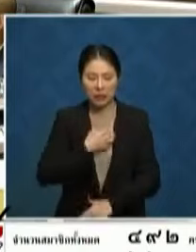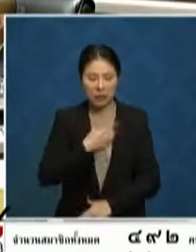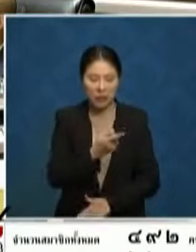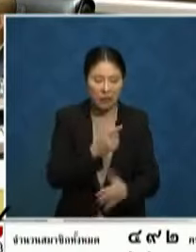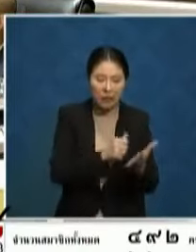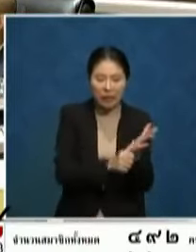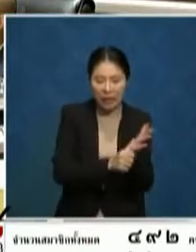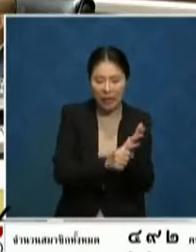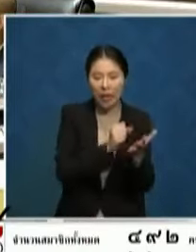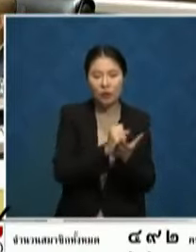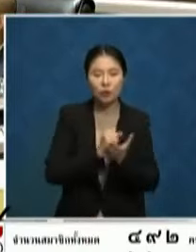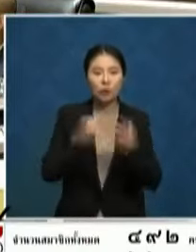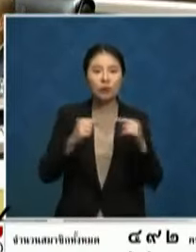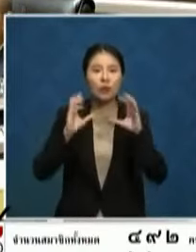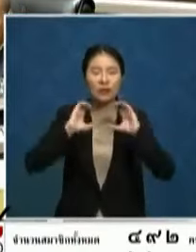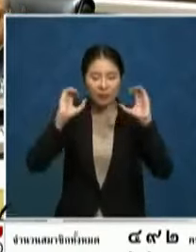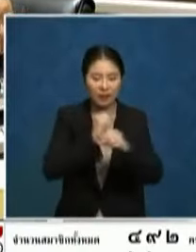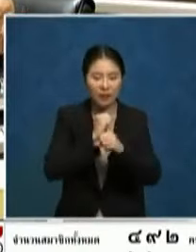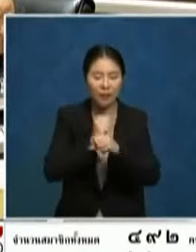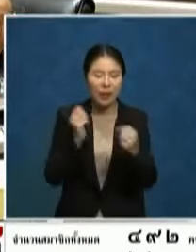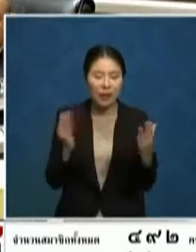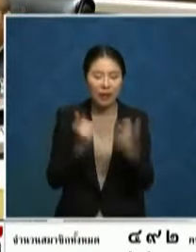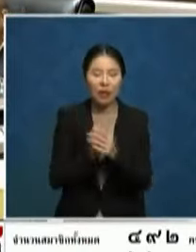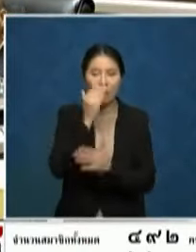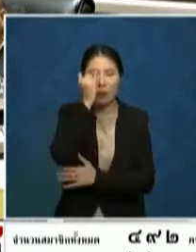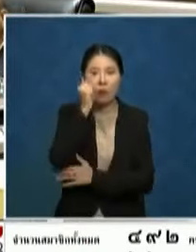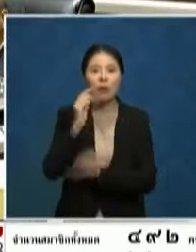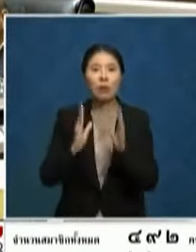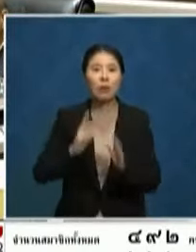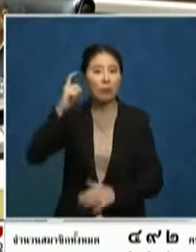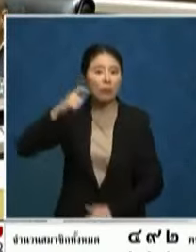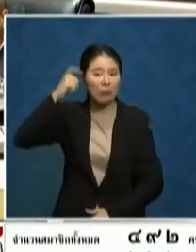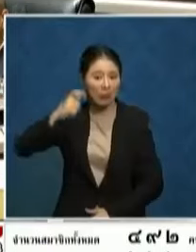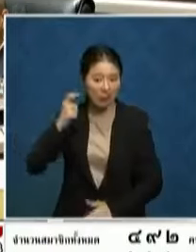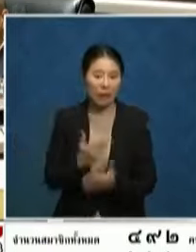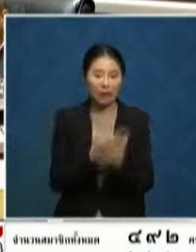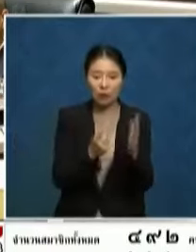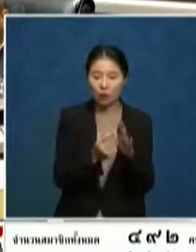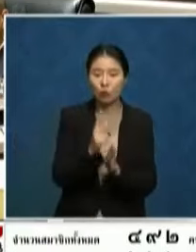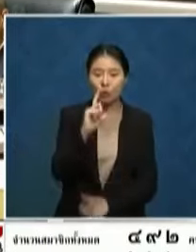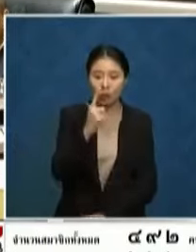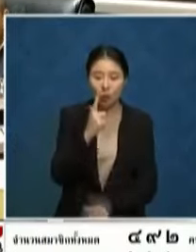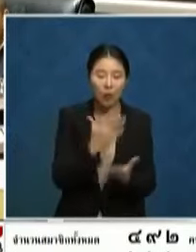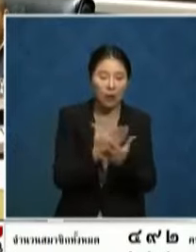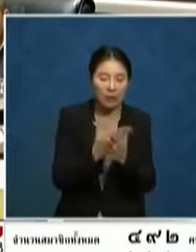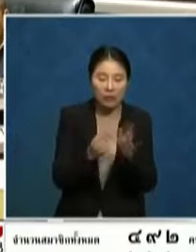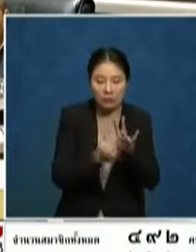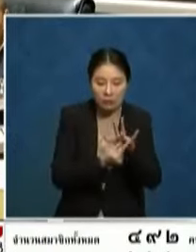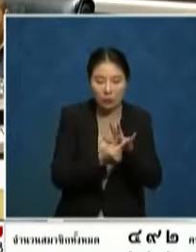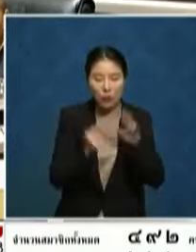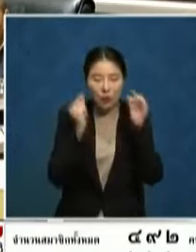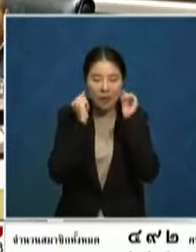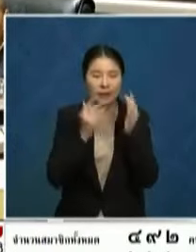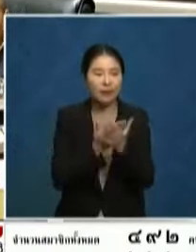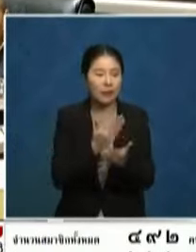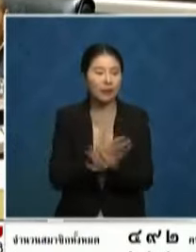นมาเล่าได้รับการร้องเรียนจับต้นชนปลายอะไรเนี่ยไม่ได้เลยนะแล้วอยู่ๆไปว่าเจ้าหน้าที่เลยนะเจ้าหน้า